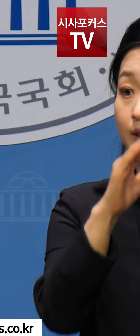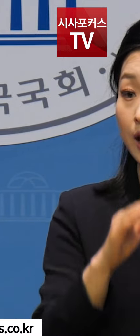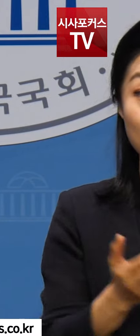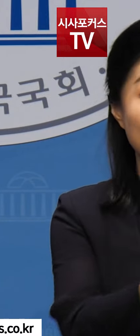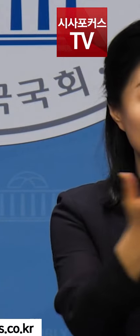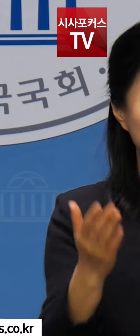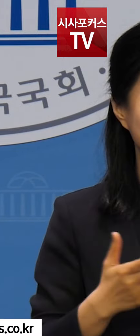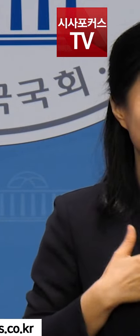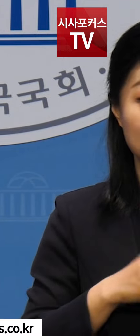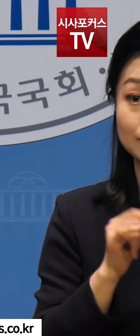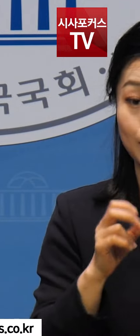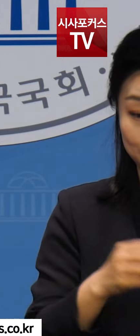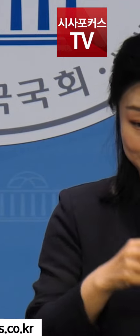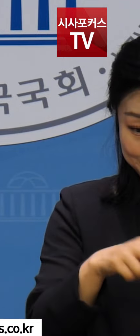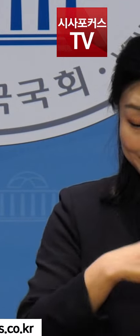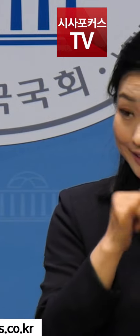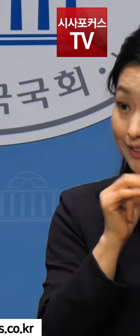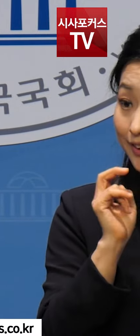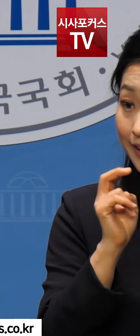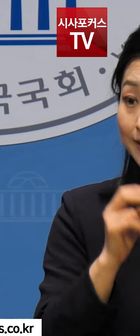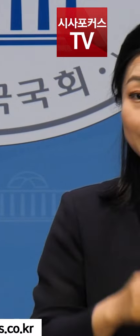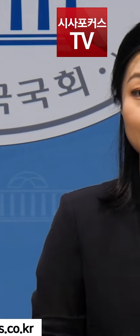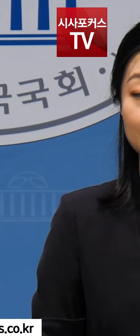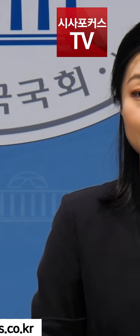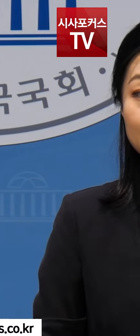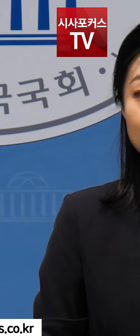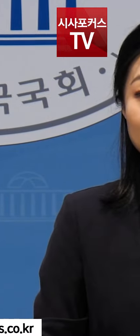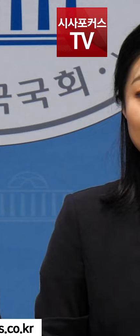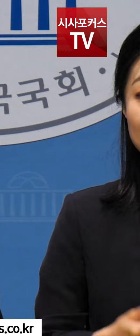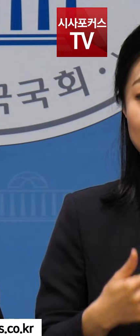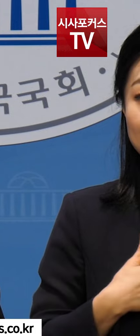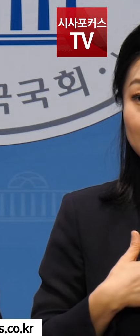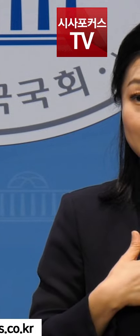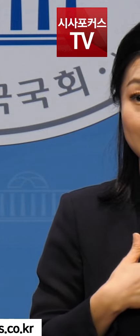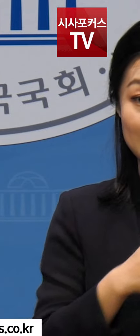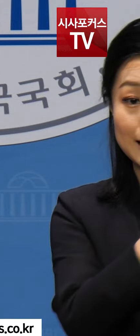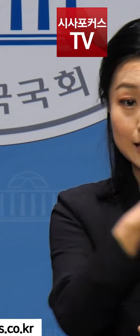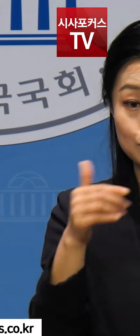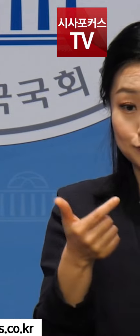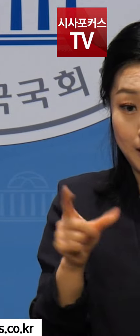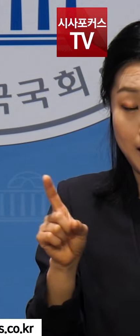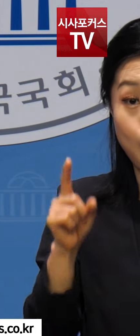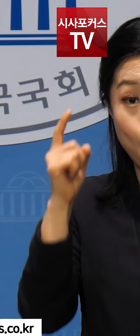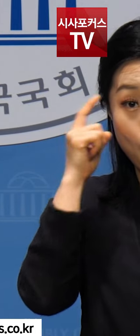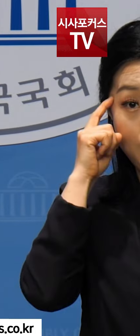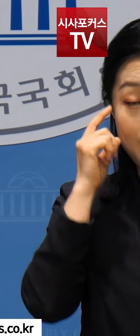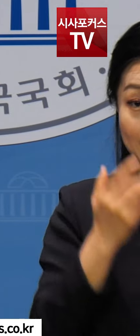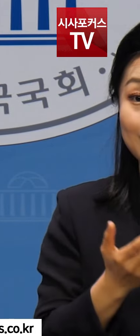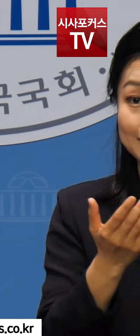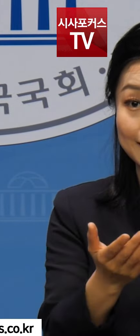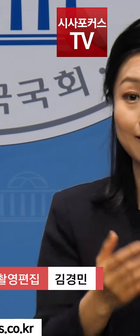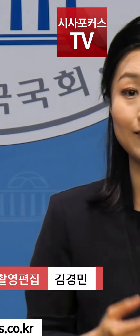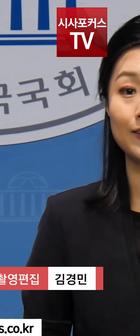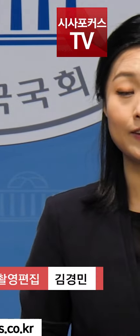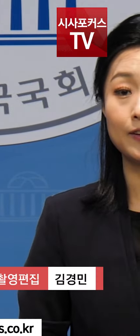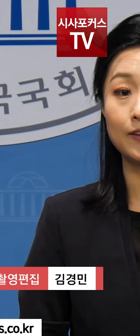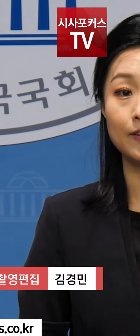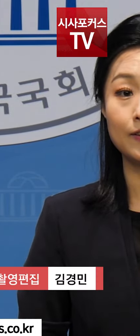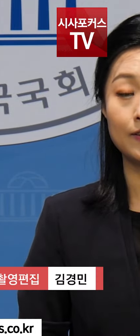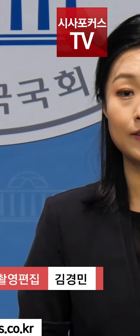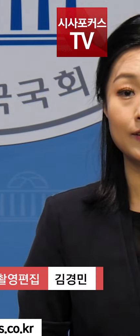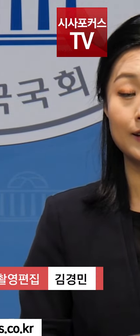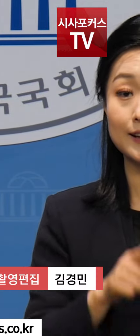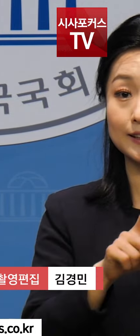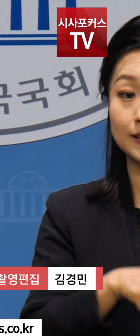계신 분들도 많이 문자를 받으신 걸로 알고 있는데요. 제가 또 이게 두 개의 잣대가 적용된다는 것을 하나를 말씀드리겠습니다.